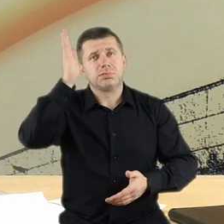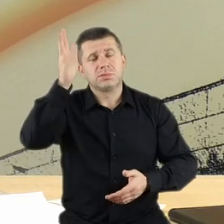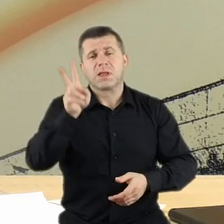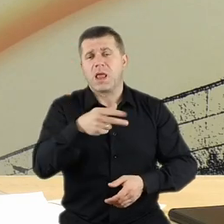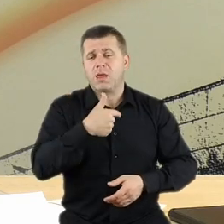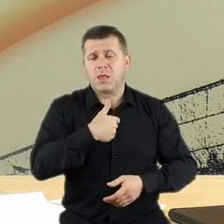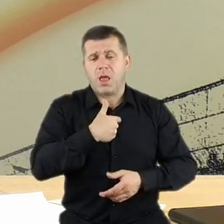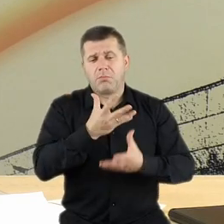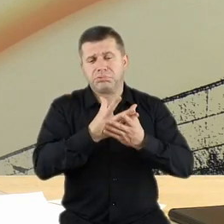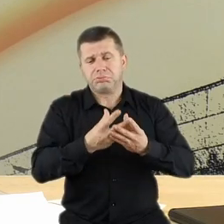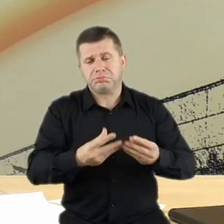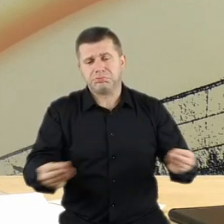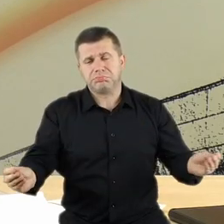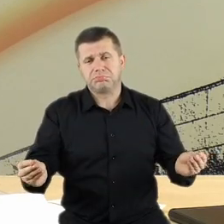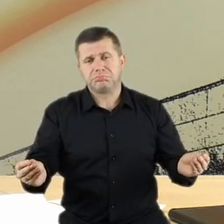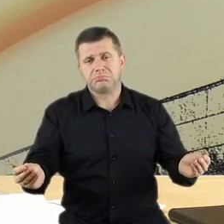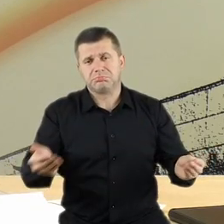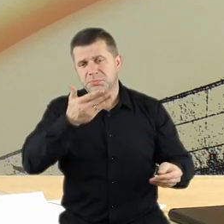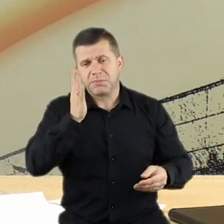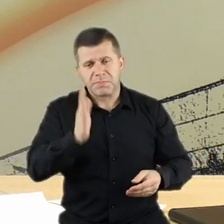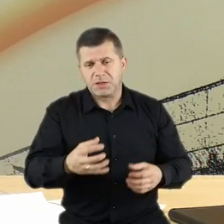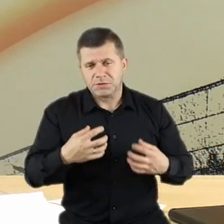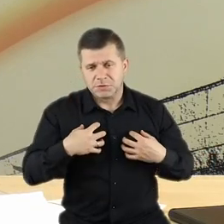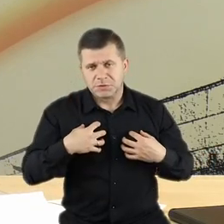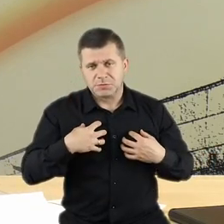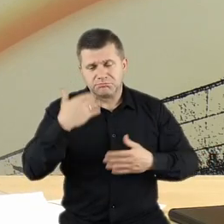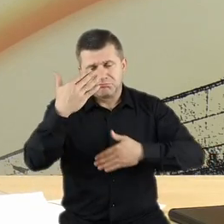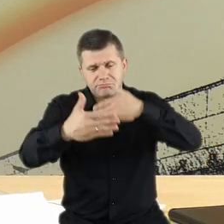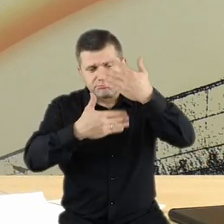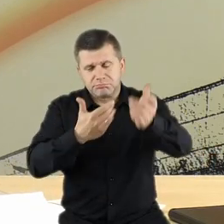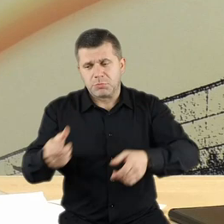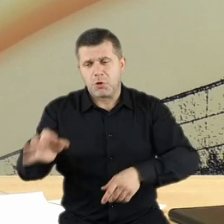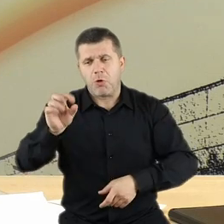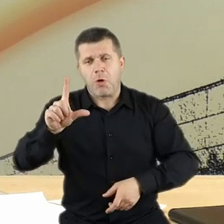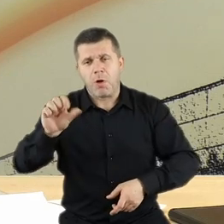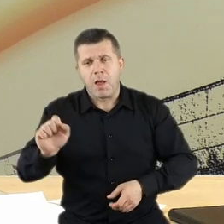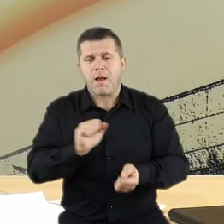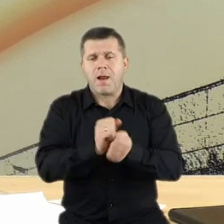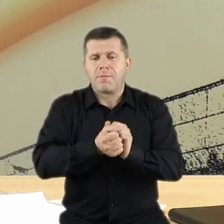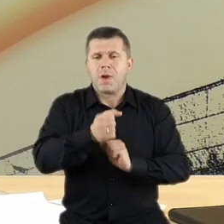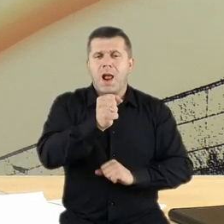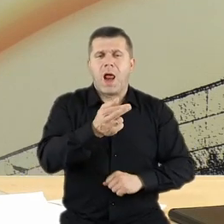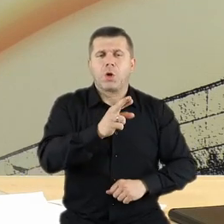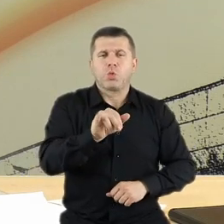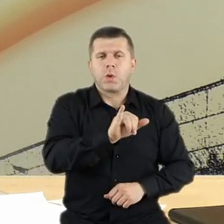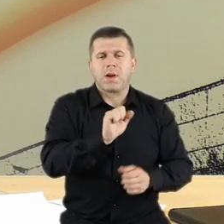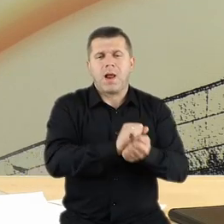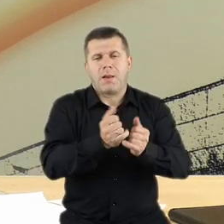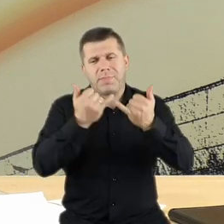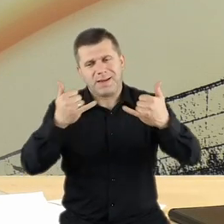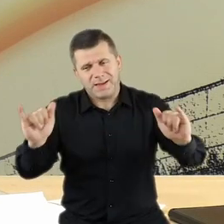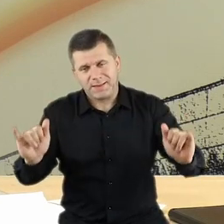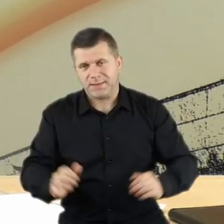będzie a może mi ta Ola czy ten Artur czytam min Jasio